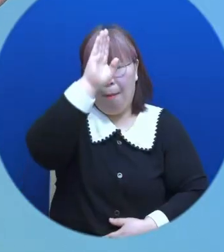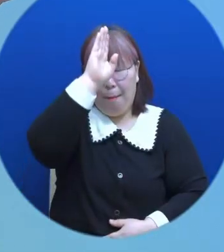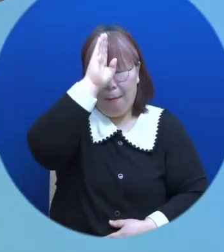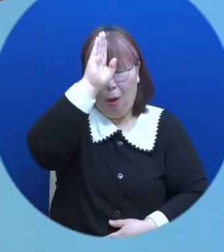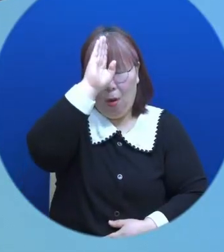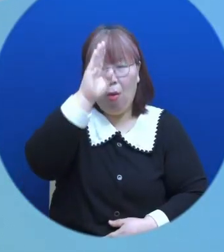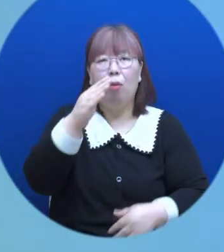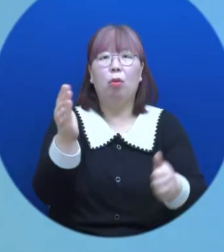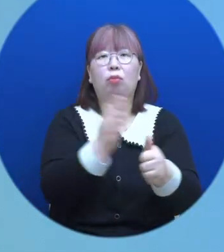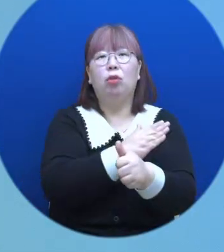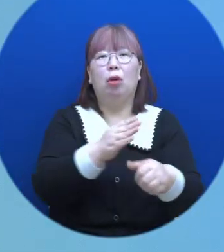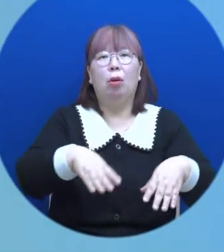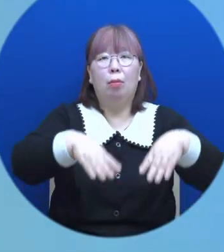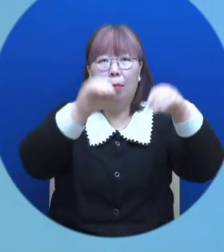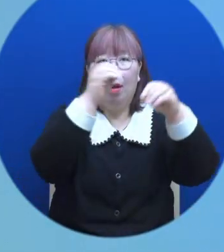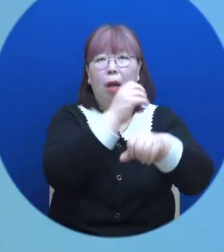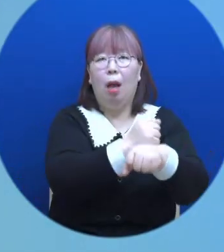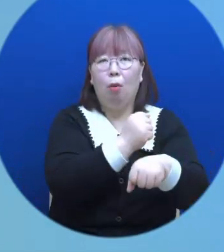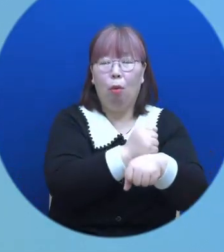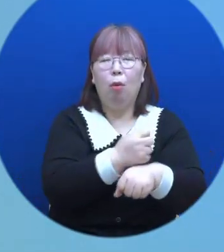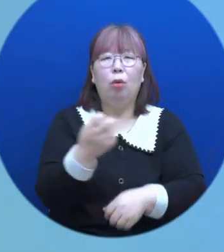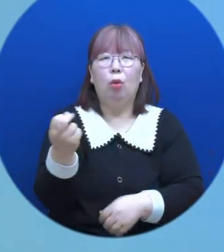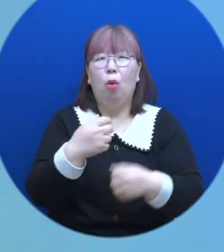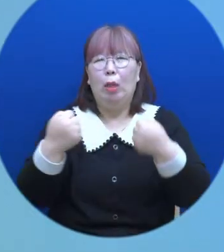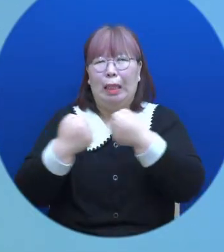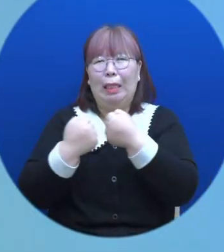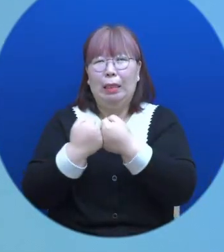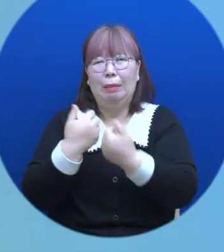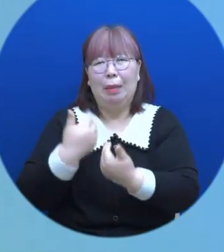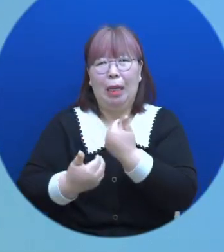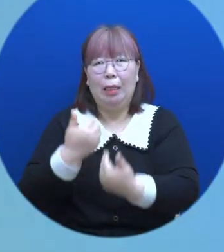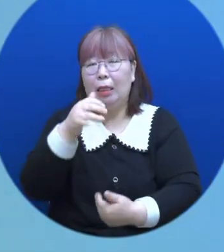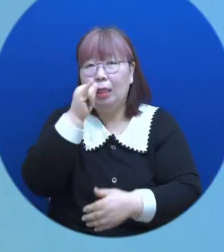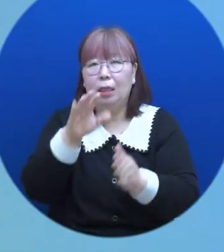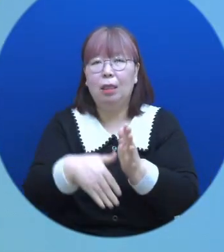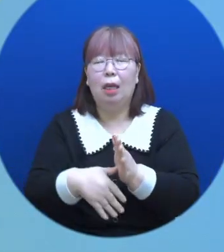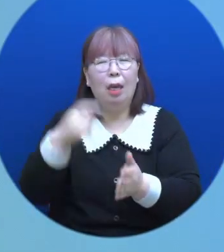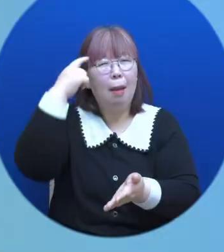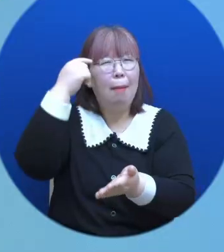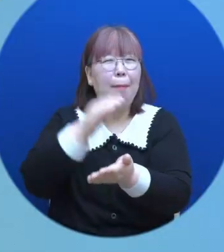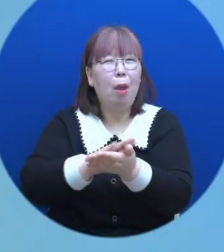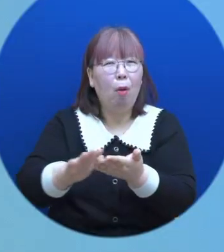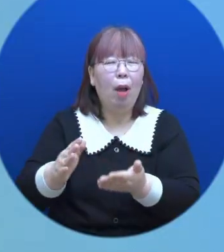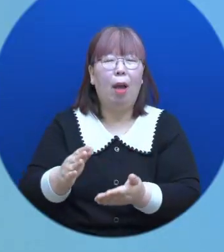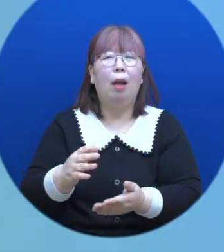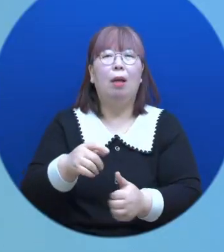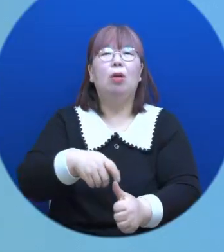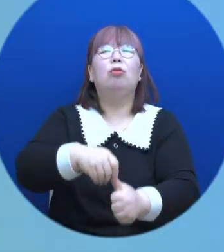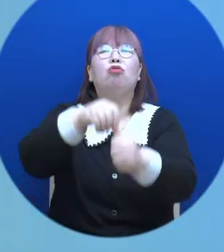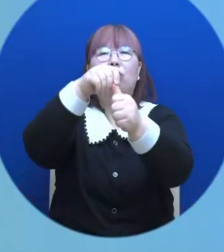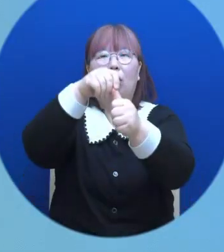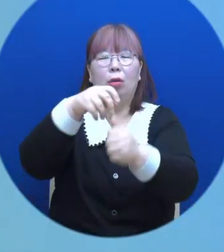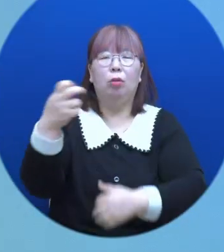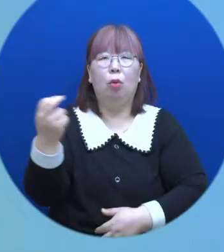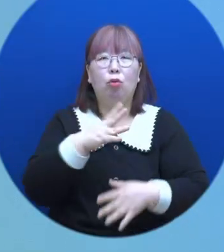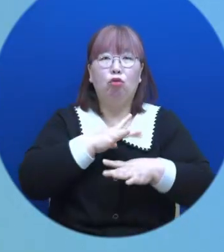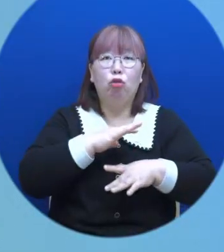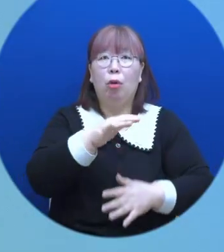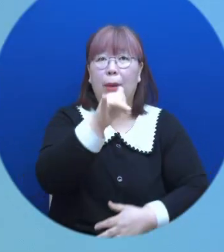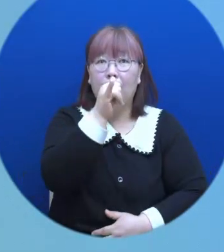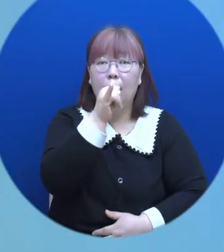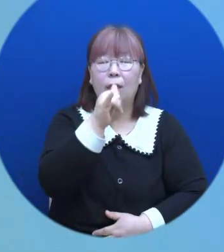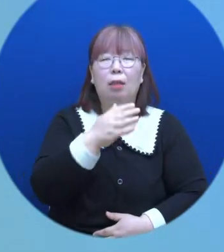치유되는 것도 구원이고요, 다툼과 갈등에 있을 때 평화를 누리는 것도 구원이고요, 두려움에 있는